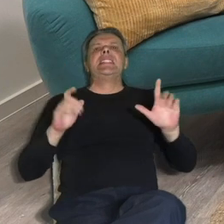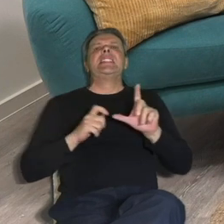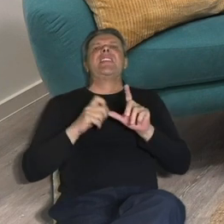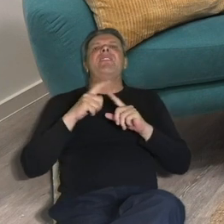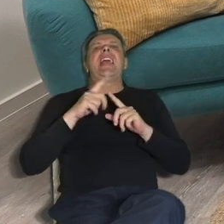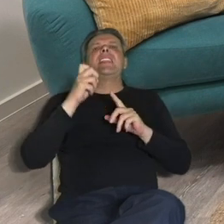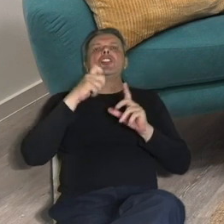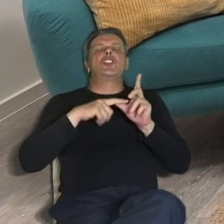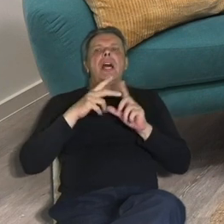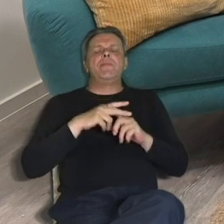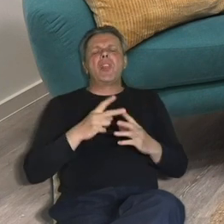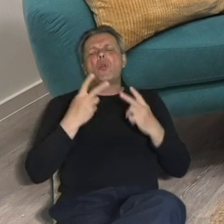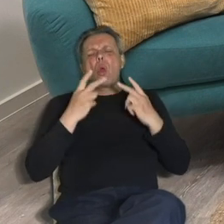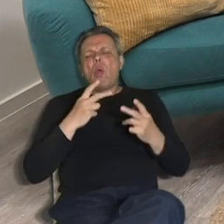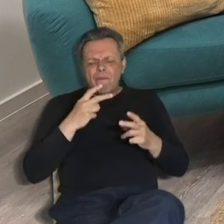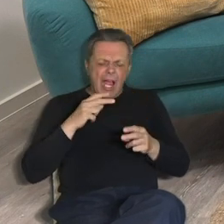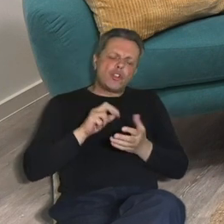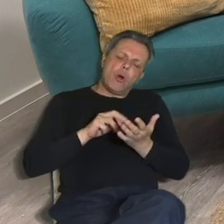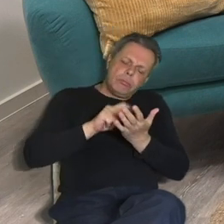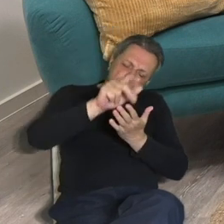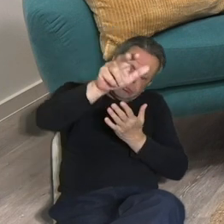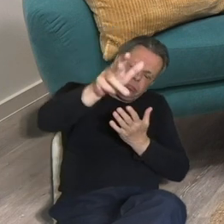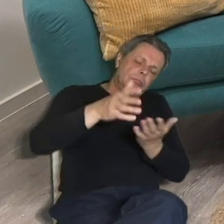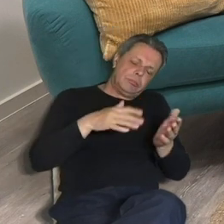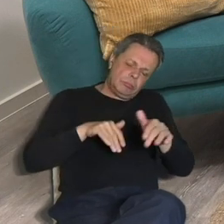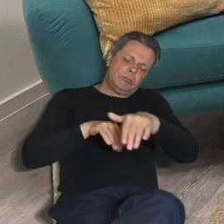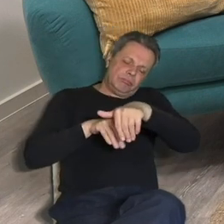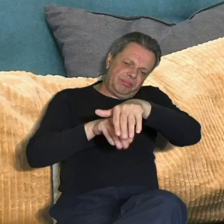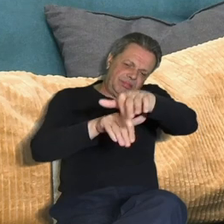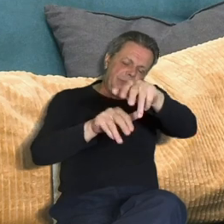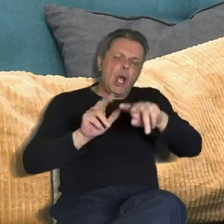Koliko je važno otići na hodočašće? Pa to je